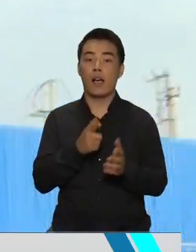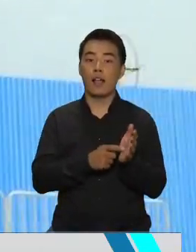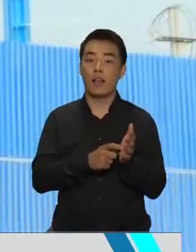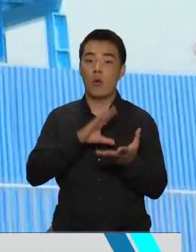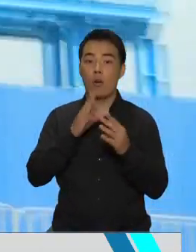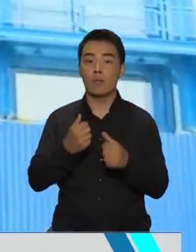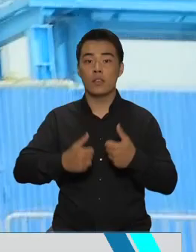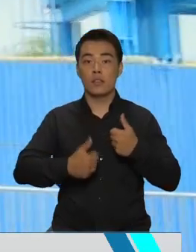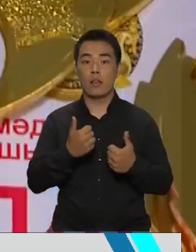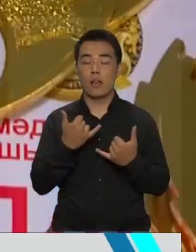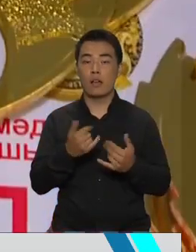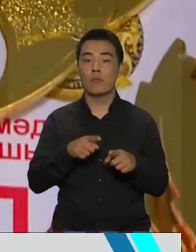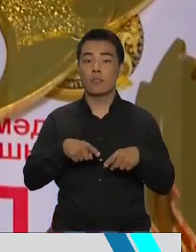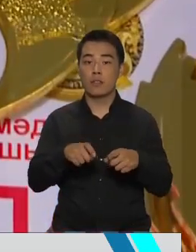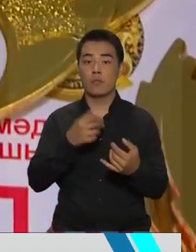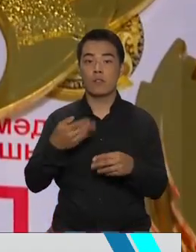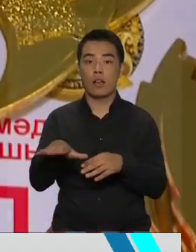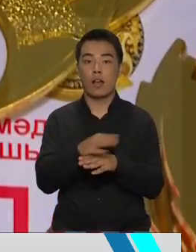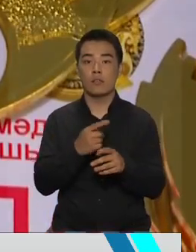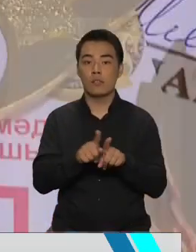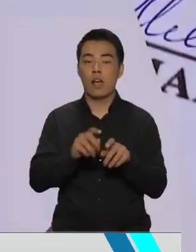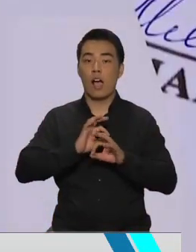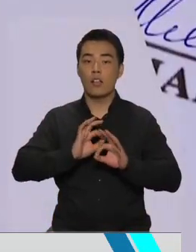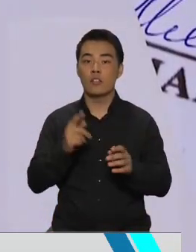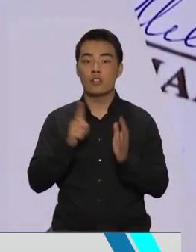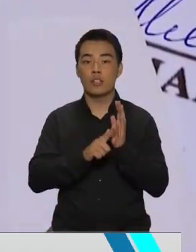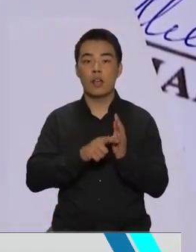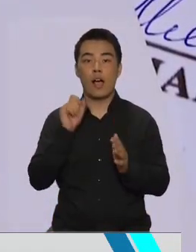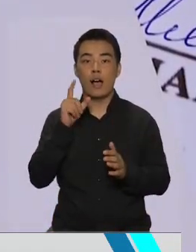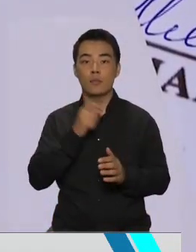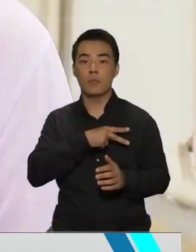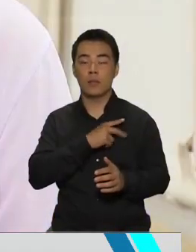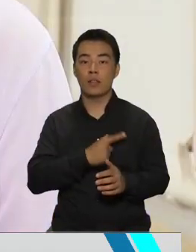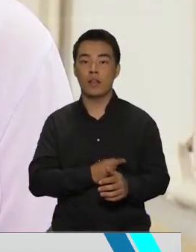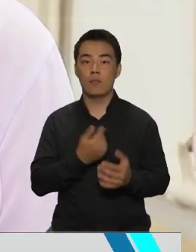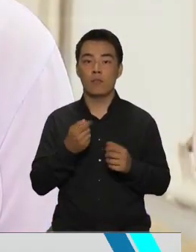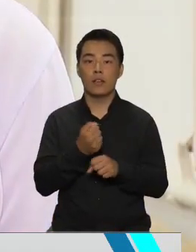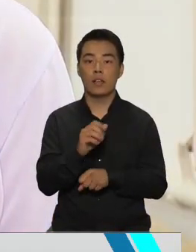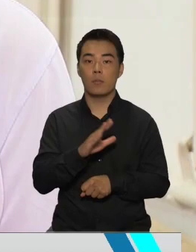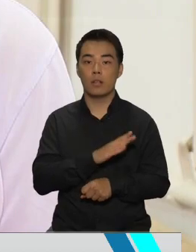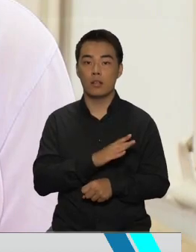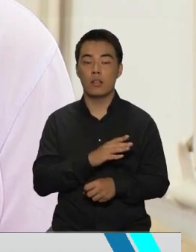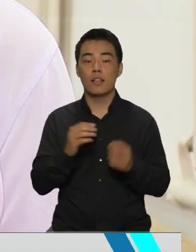біріншілігінде қашықтыққа жүгірудің барлық түрінен үздік шығып, 7 алтын медаль жеңіп алды.